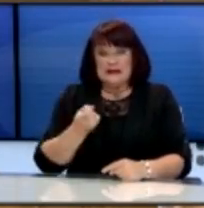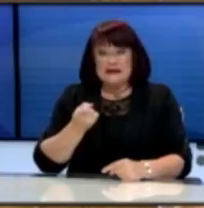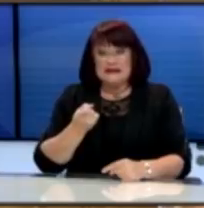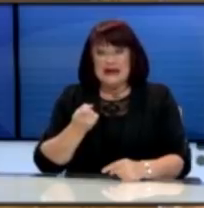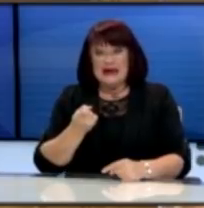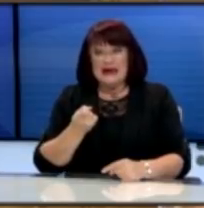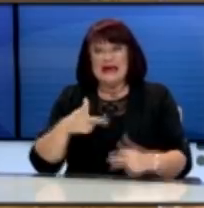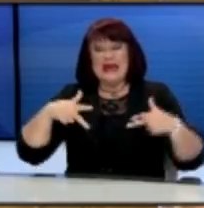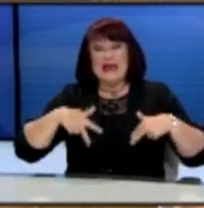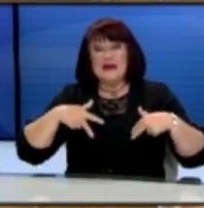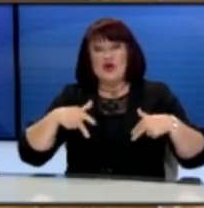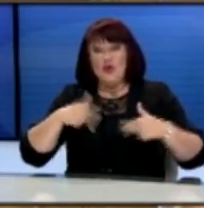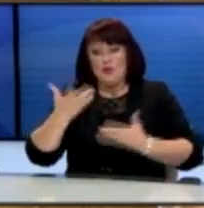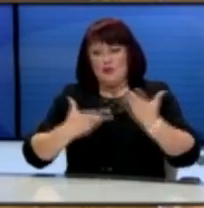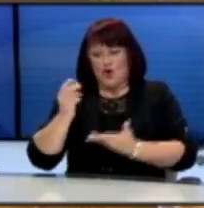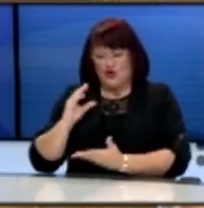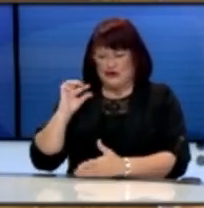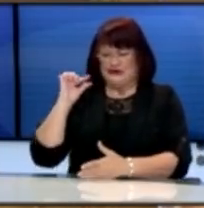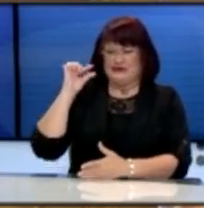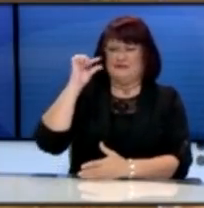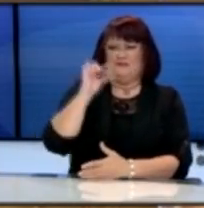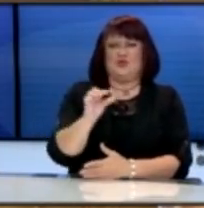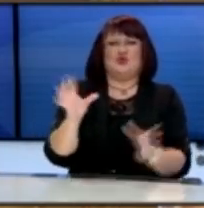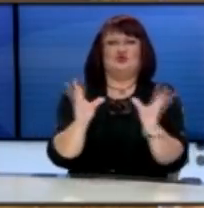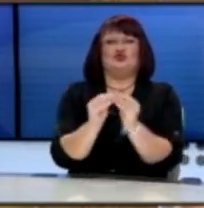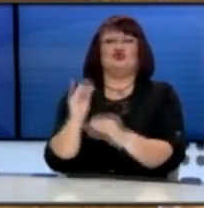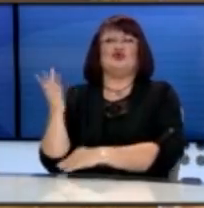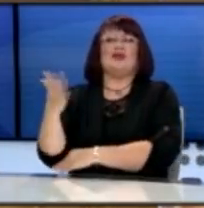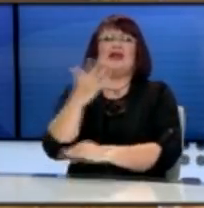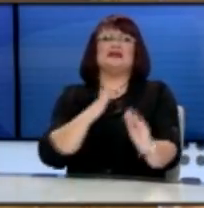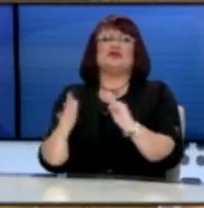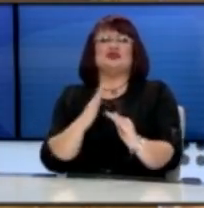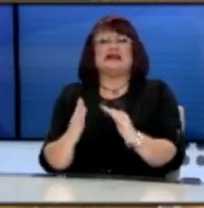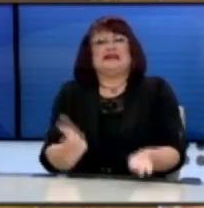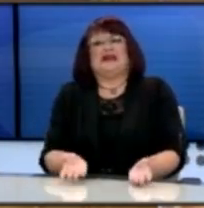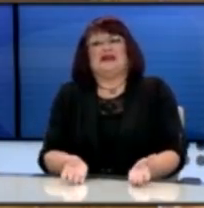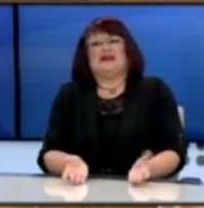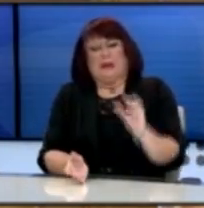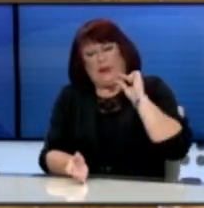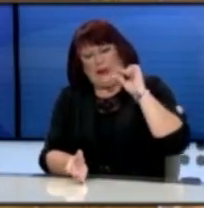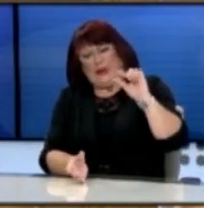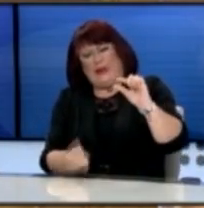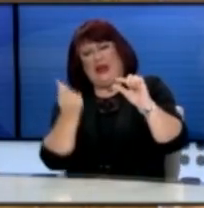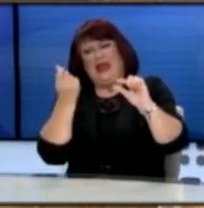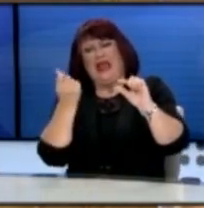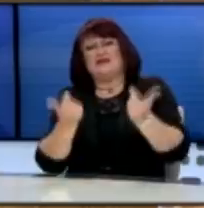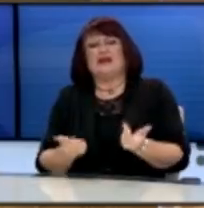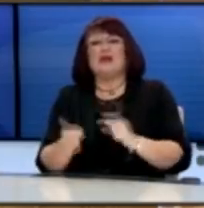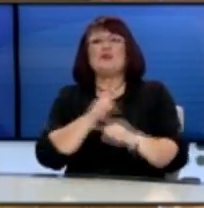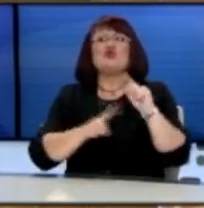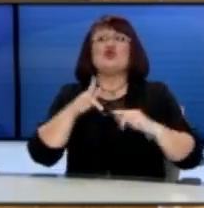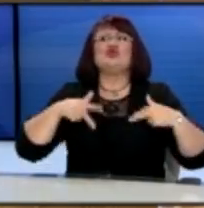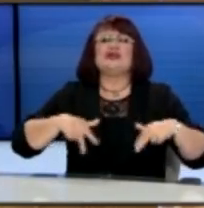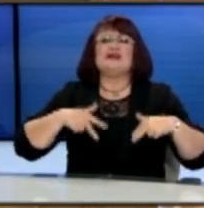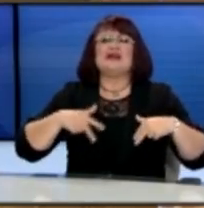0,04% του κρατικού προϋπολογισμού για τα δάση και την προστασία τους? Ποια κυβέρνηση ενίσχυσε